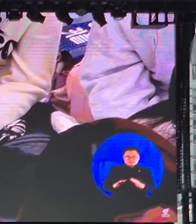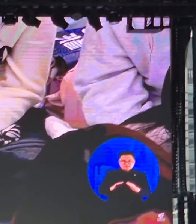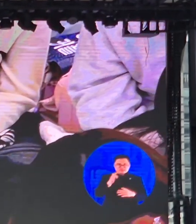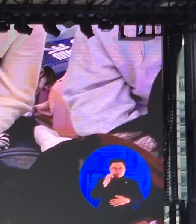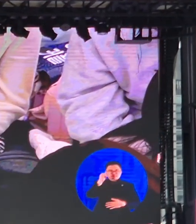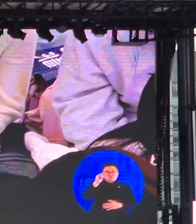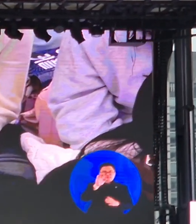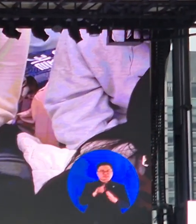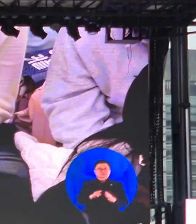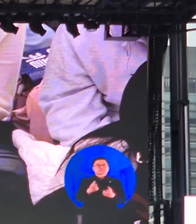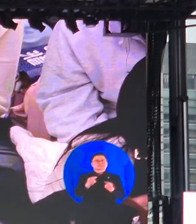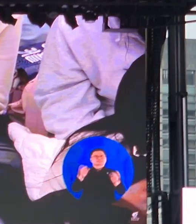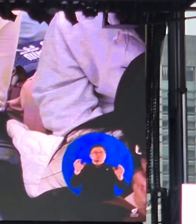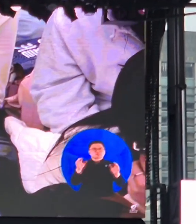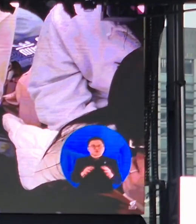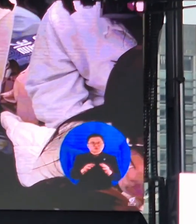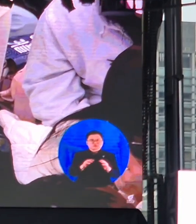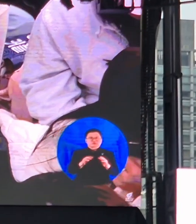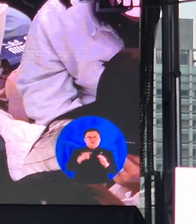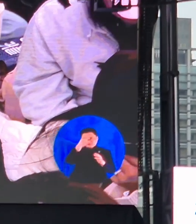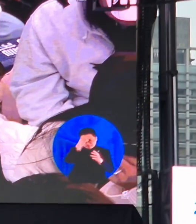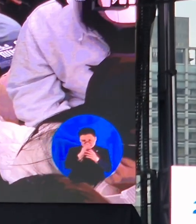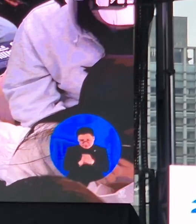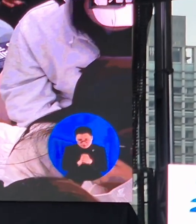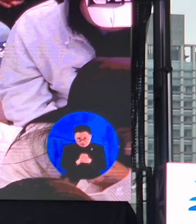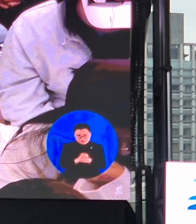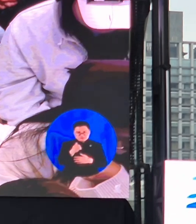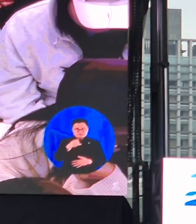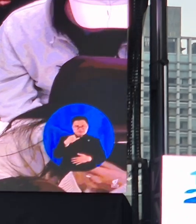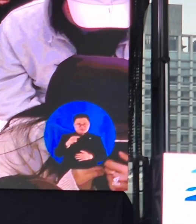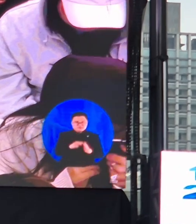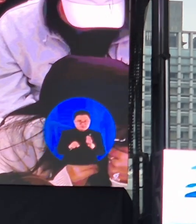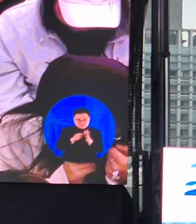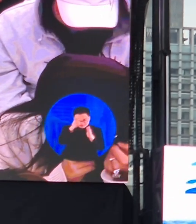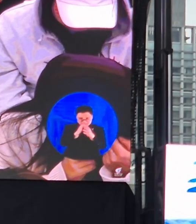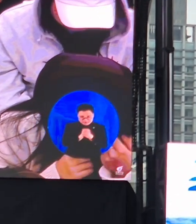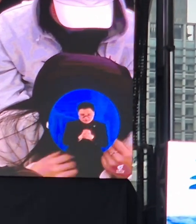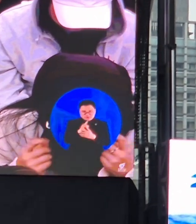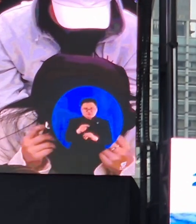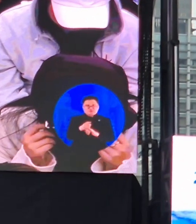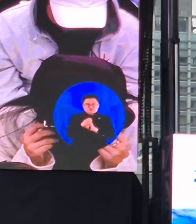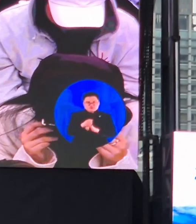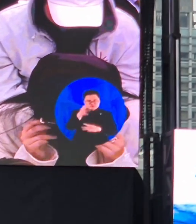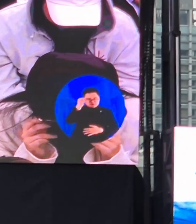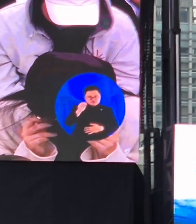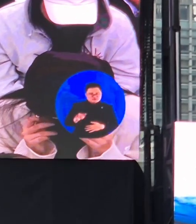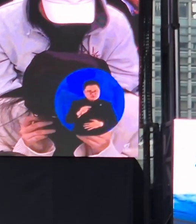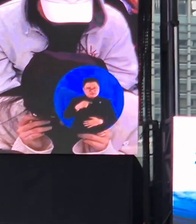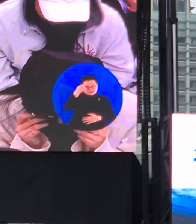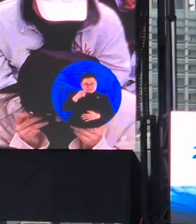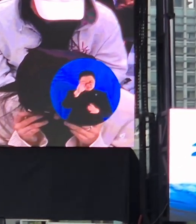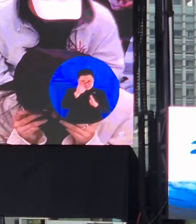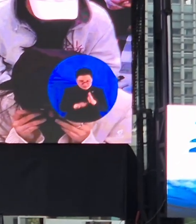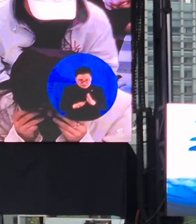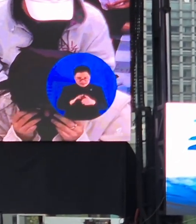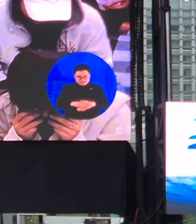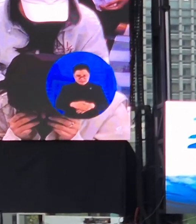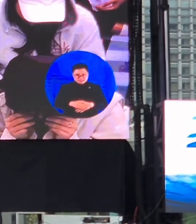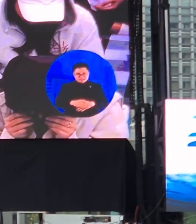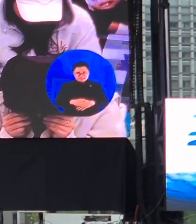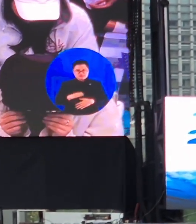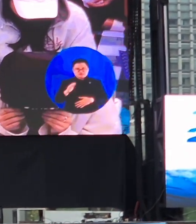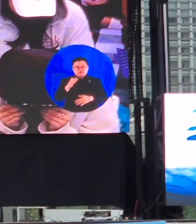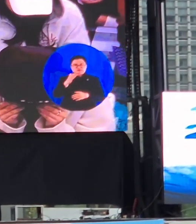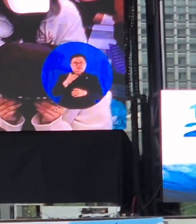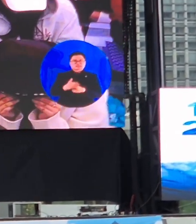이렇게 모여서 기도했다고 이것을 꼭 기억하는 우리 다음 세대가 되어서